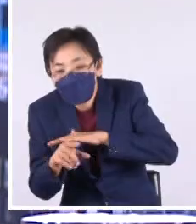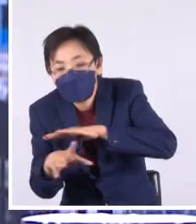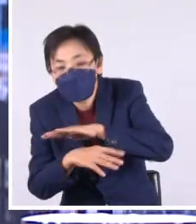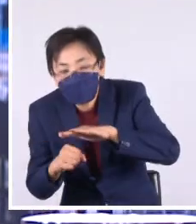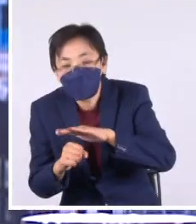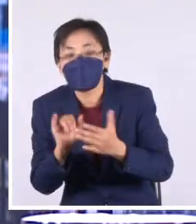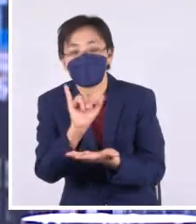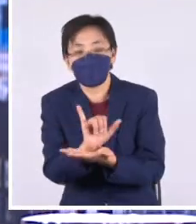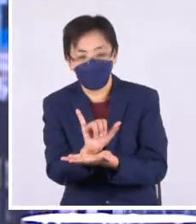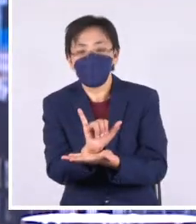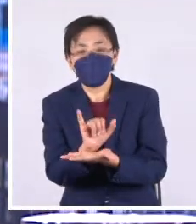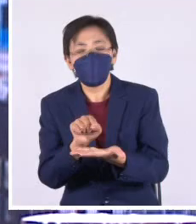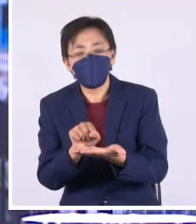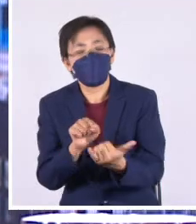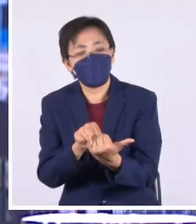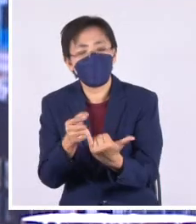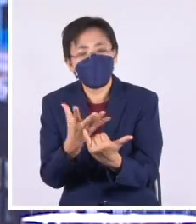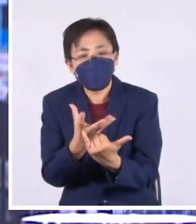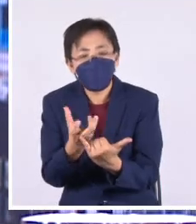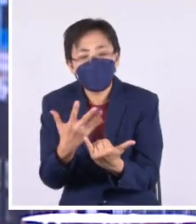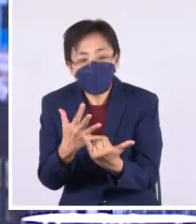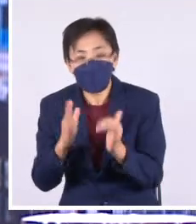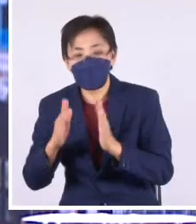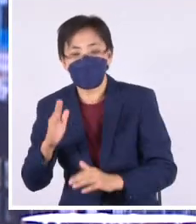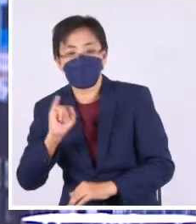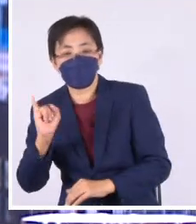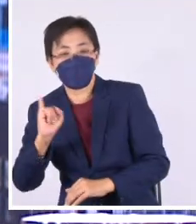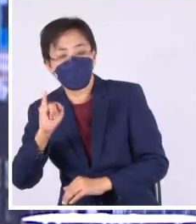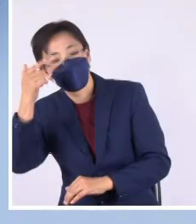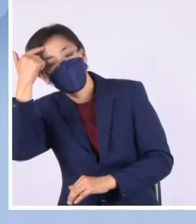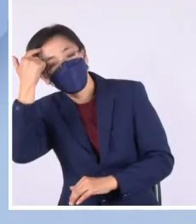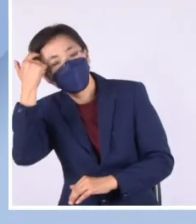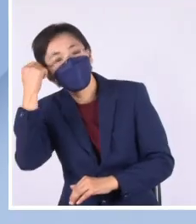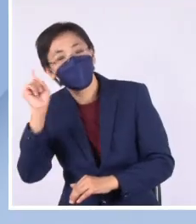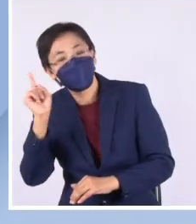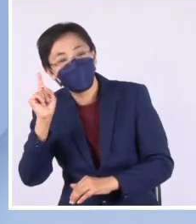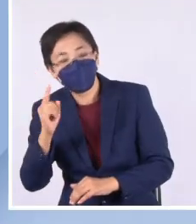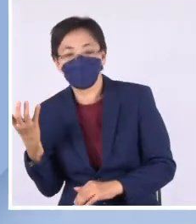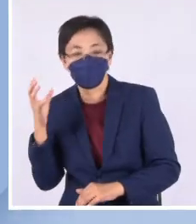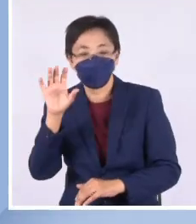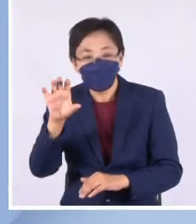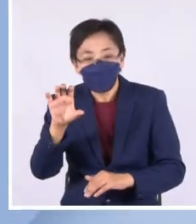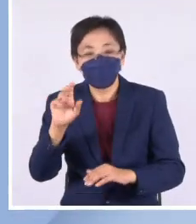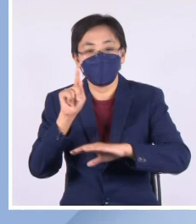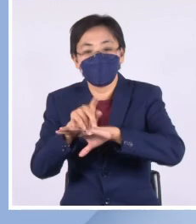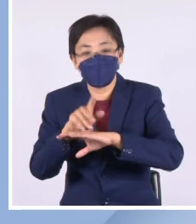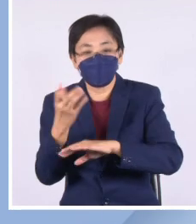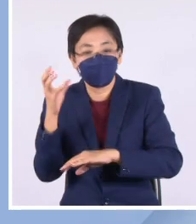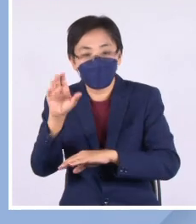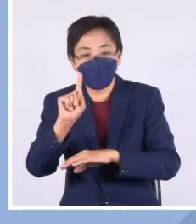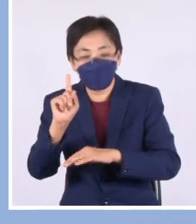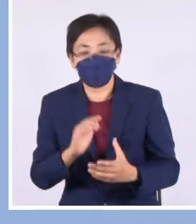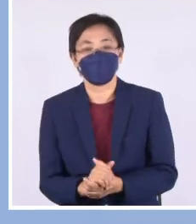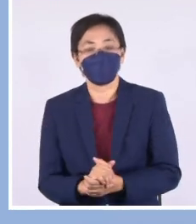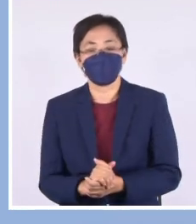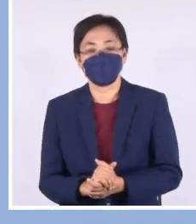างก็ไม่เน่าไม่เปื่อยแต่ปรากฏว่าโจรใจบาปค่ะเริ่มต้นด้วยการไปโพสต์ในโซเชียลมีเดียบอกว่าได้รับบารมีจ